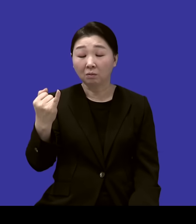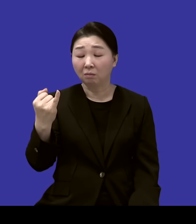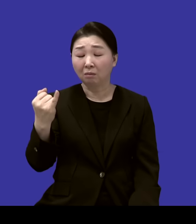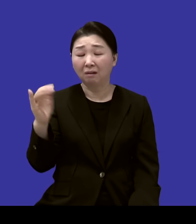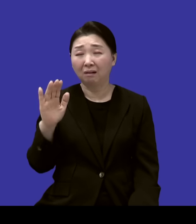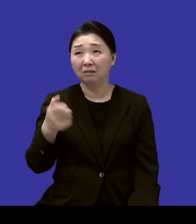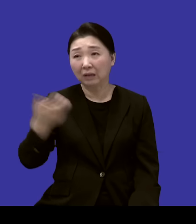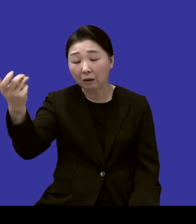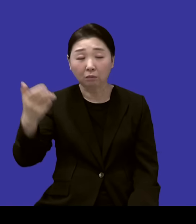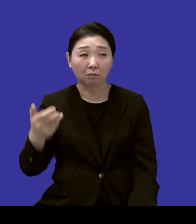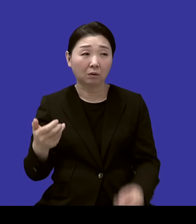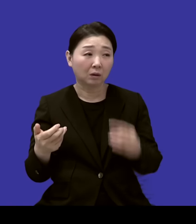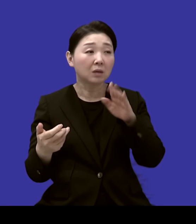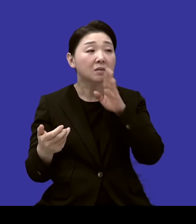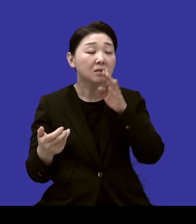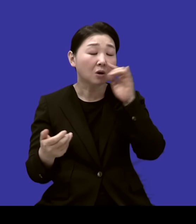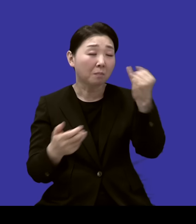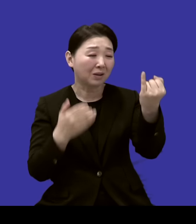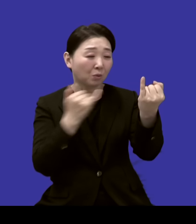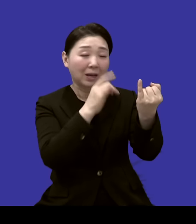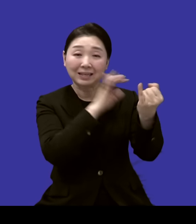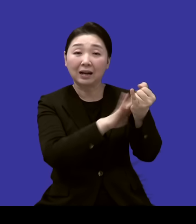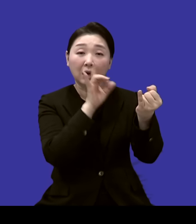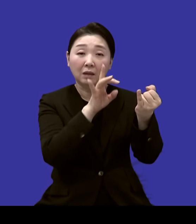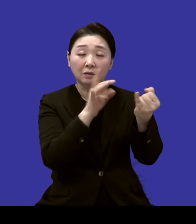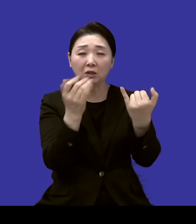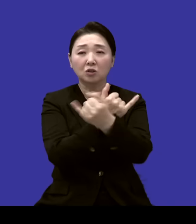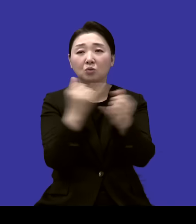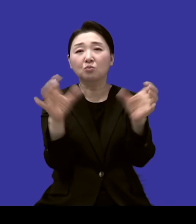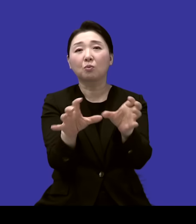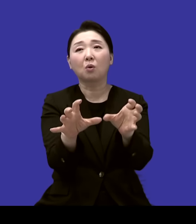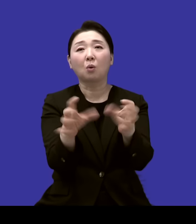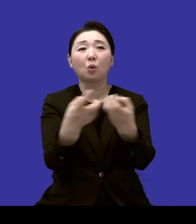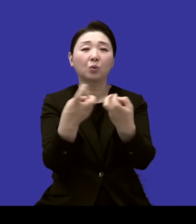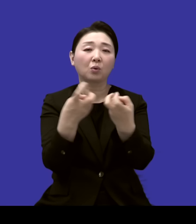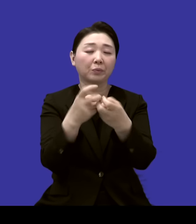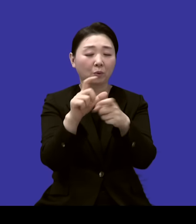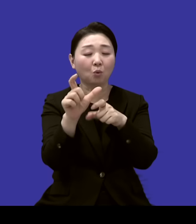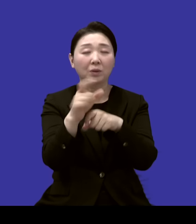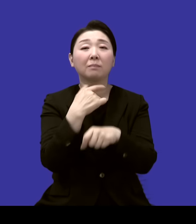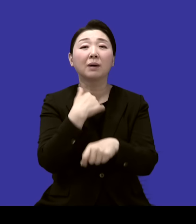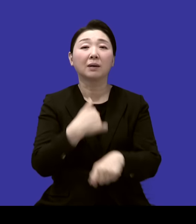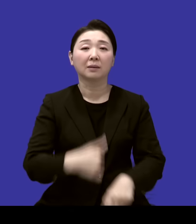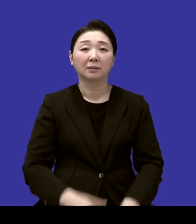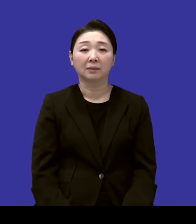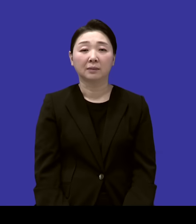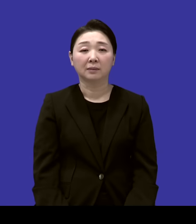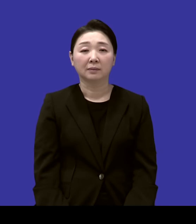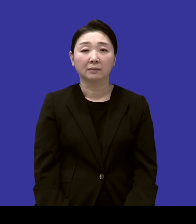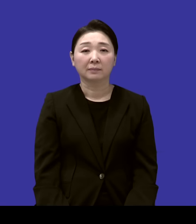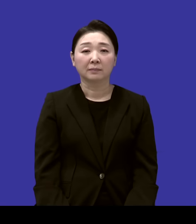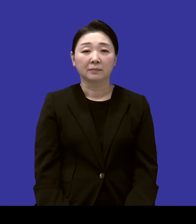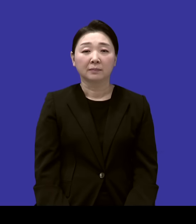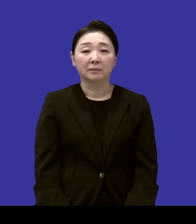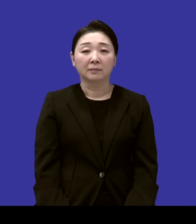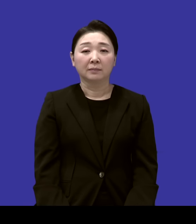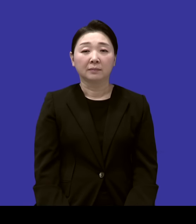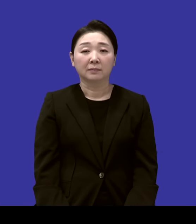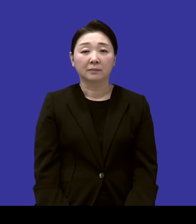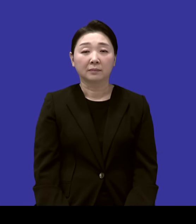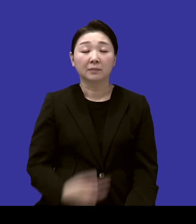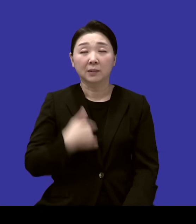연락이 잘 되는 상황은 아니었고 그때 친척들이 모여서 얘를 어떻게 할 건지 막 저 앞에서 고민했던 그런 기억이 나요. 그런데 이제